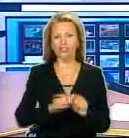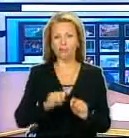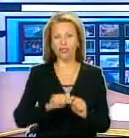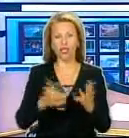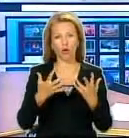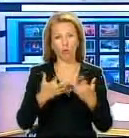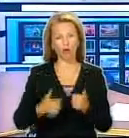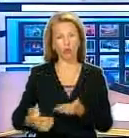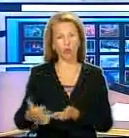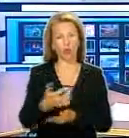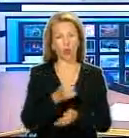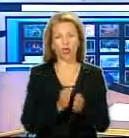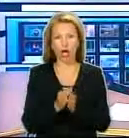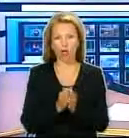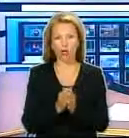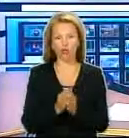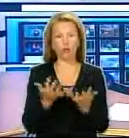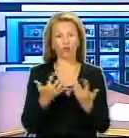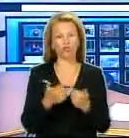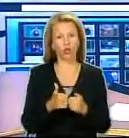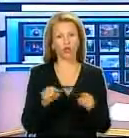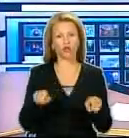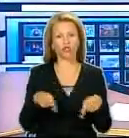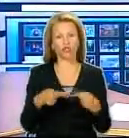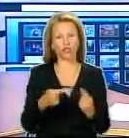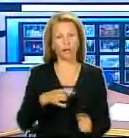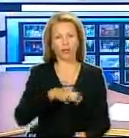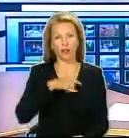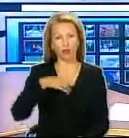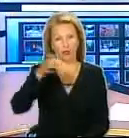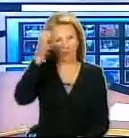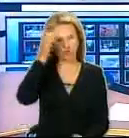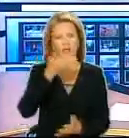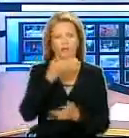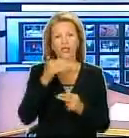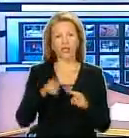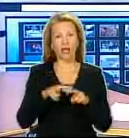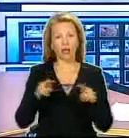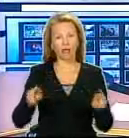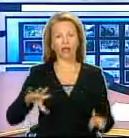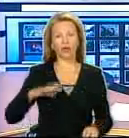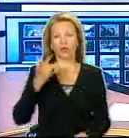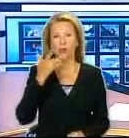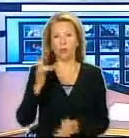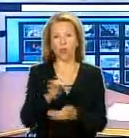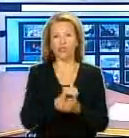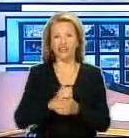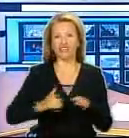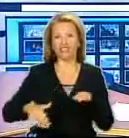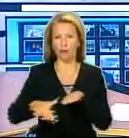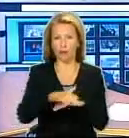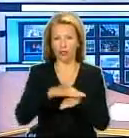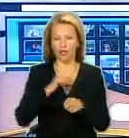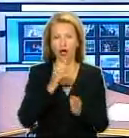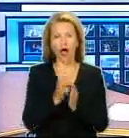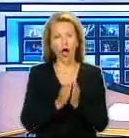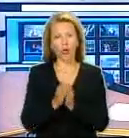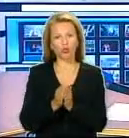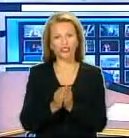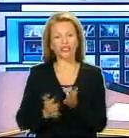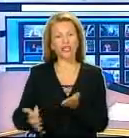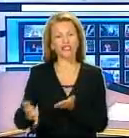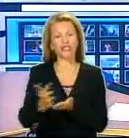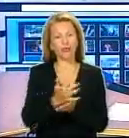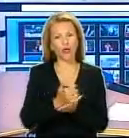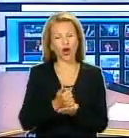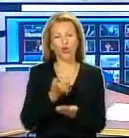уборке огурцов. Установка создана белорусскими учеными и не имеет аналогов на постсоветском пространстве. Дело в том, что огурцы на ней собирают